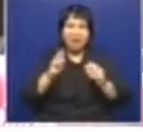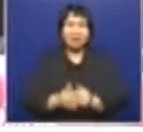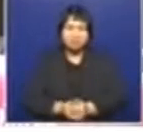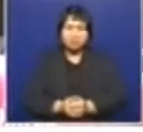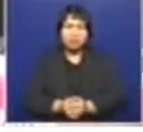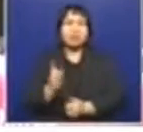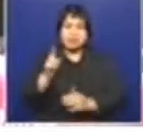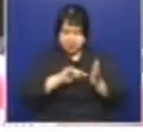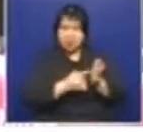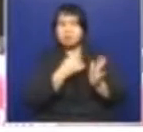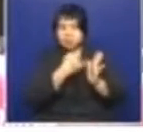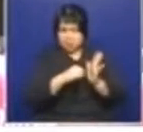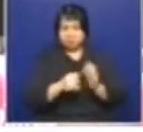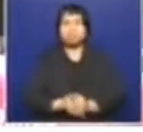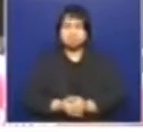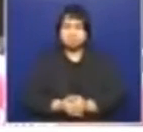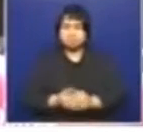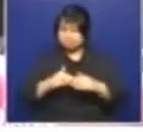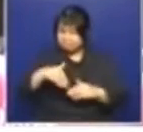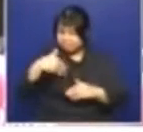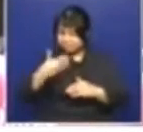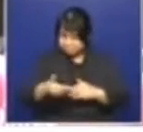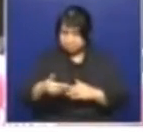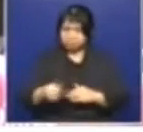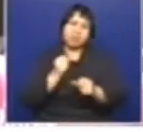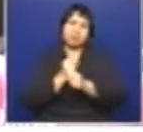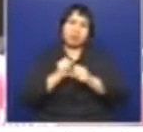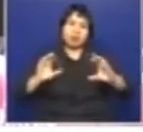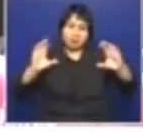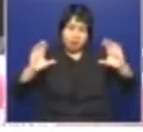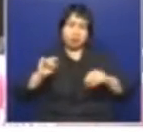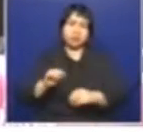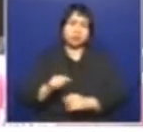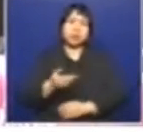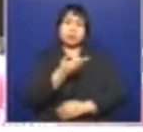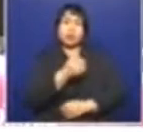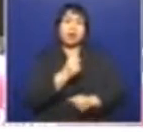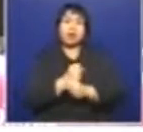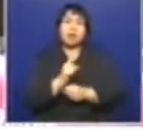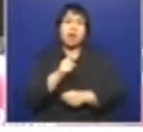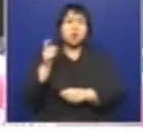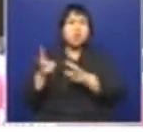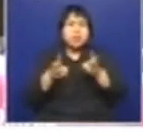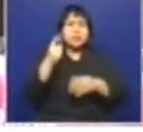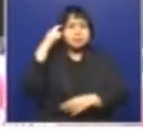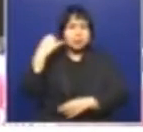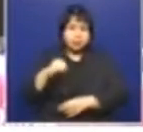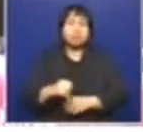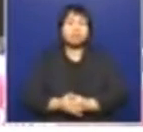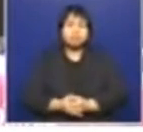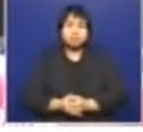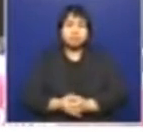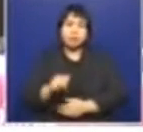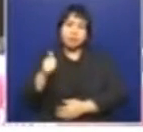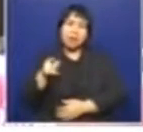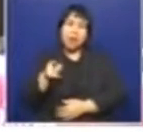านั่นคือปฐมบทตามมาด้วยเวลาท่านเป็นรัฐบาลปั๊บเผอิญท่านก็มาใช้วิธีคิดที่ผิดท่